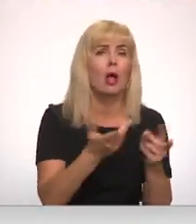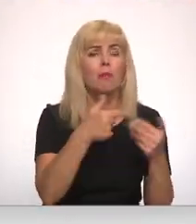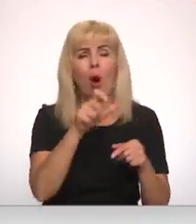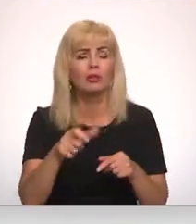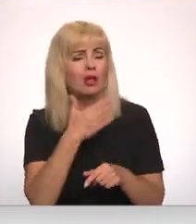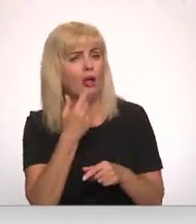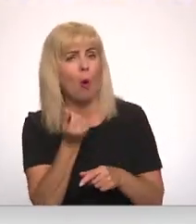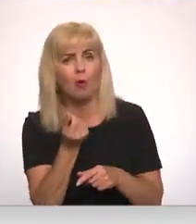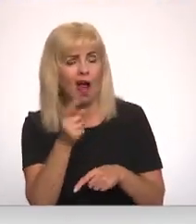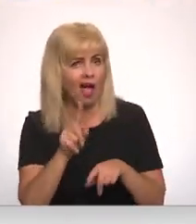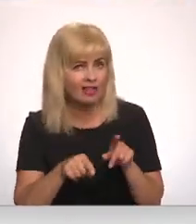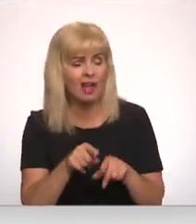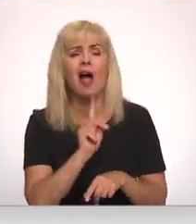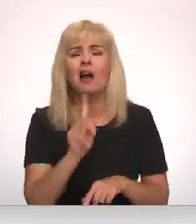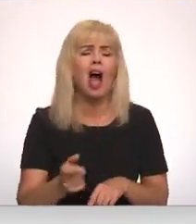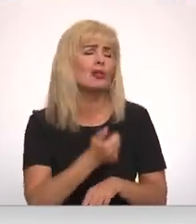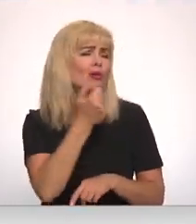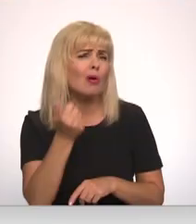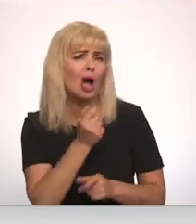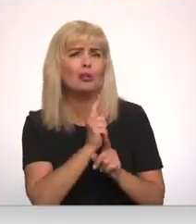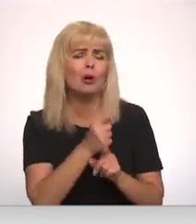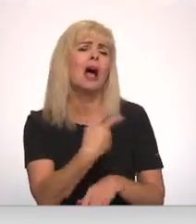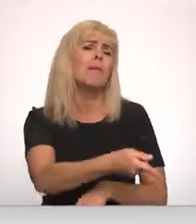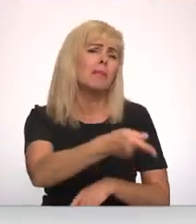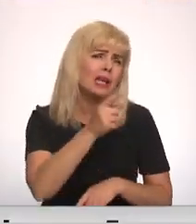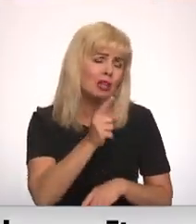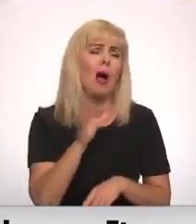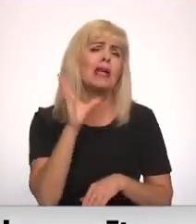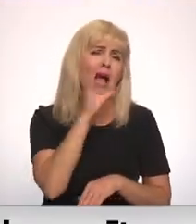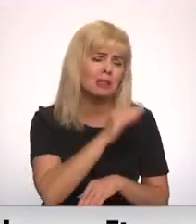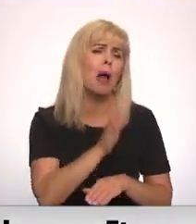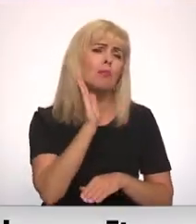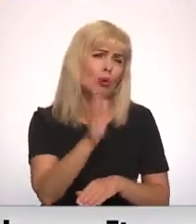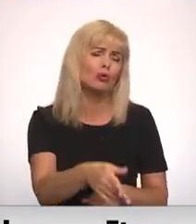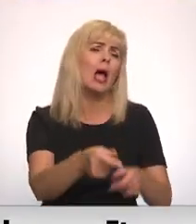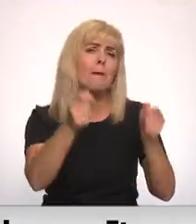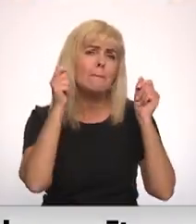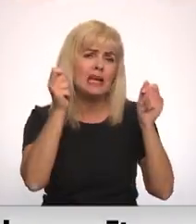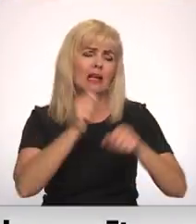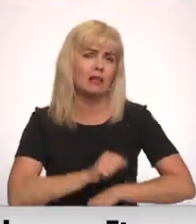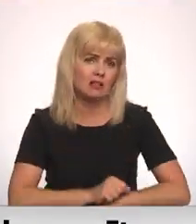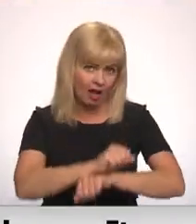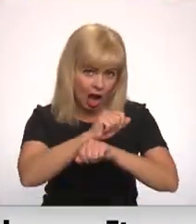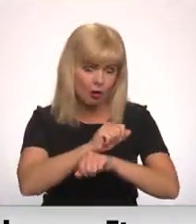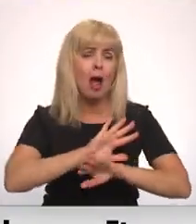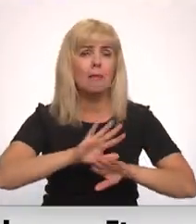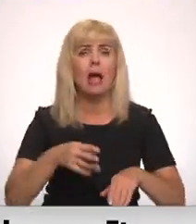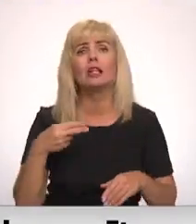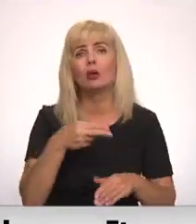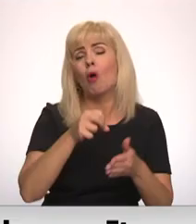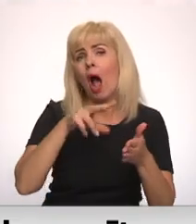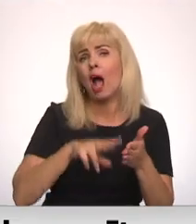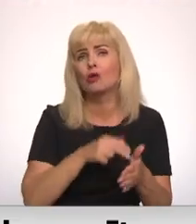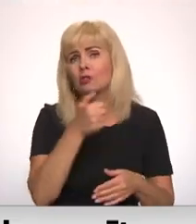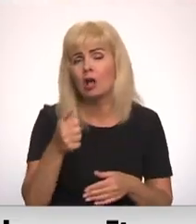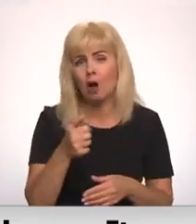reta parādība. Teju katru gadu skolotāji brīdinājuši par iespējamiem piketiem un streikiem, bet gan 2018.